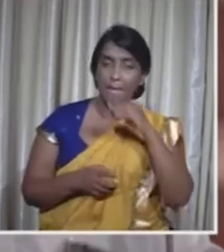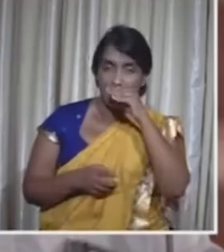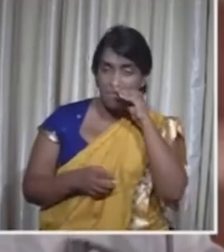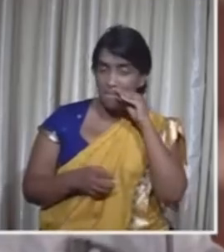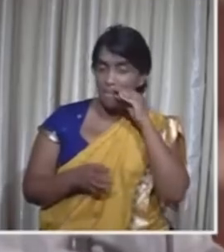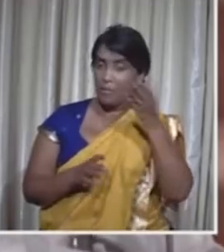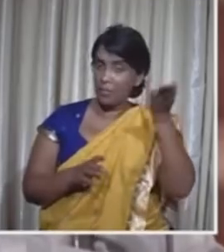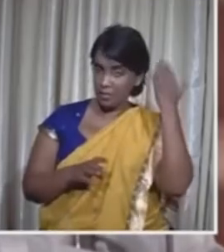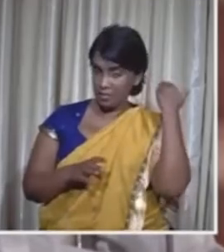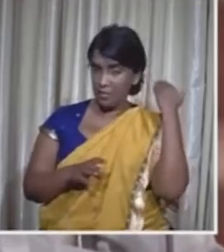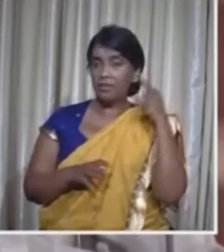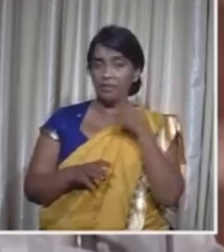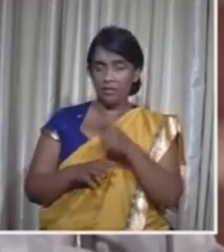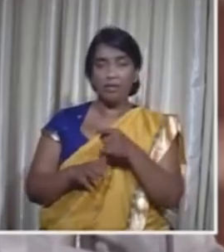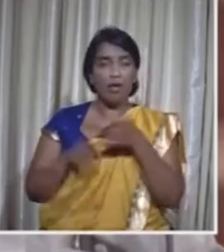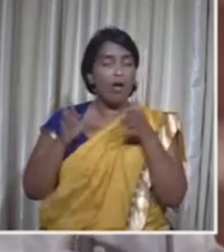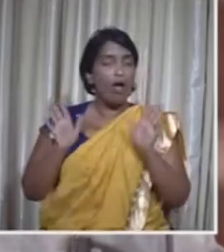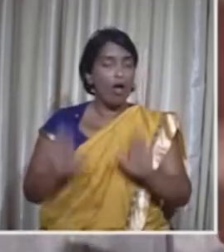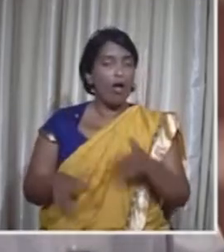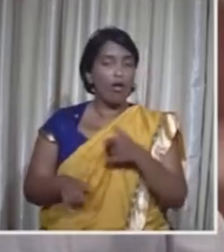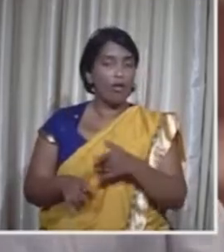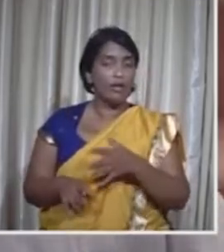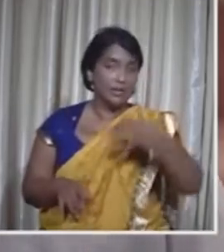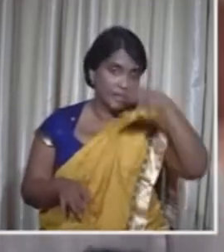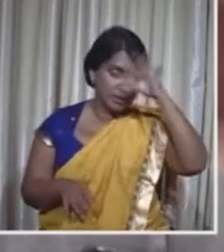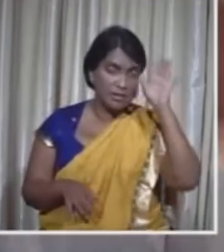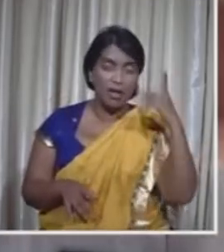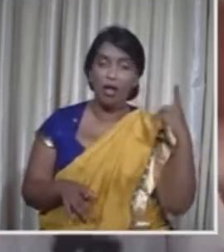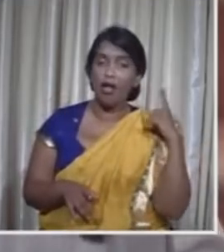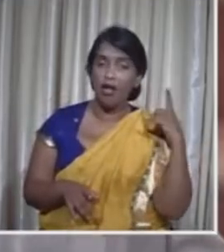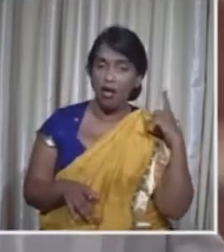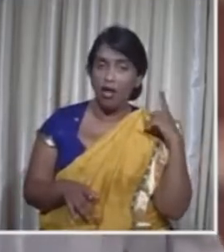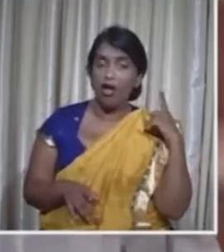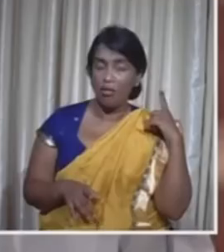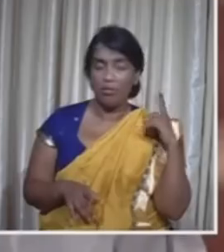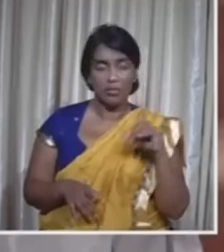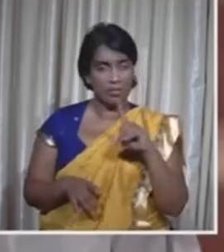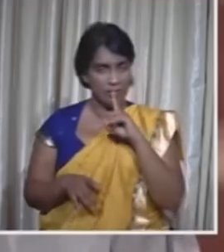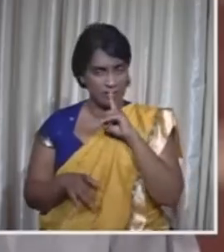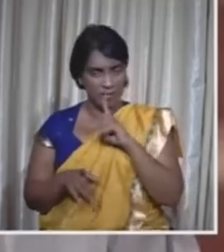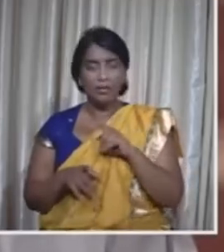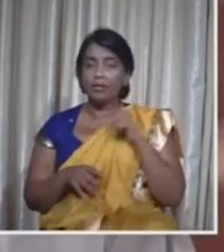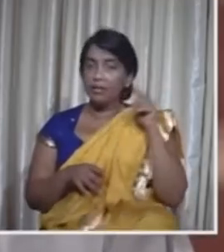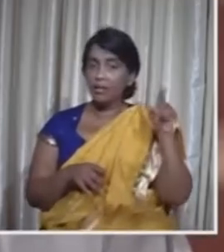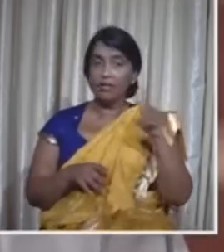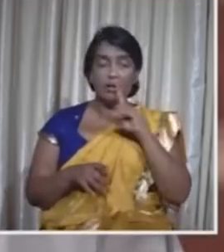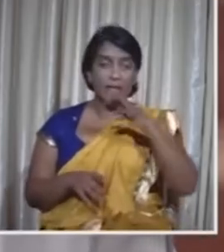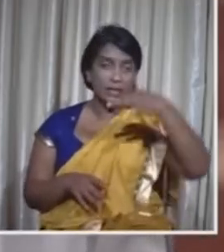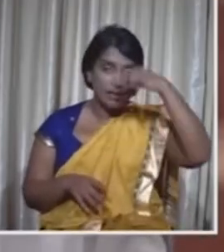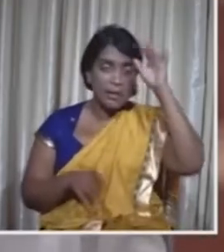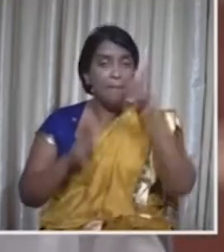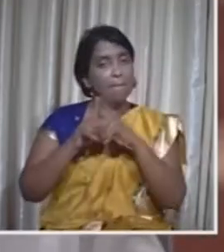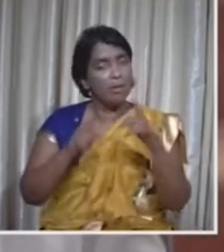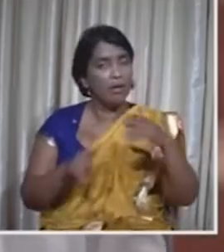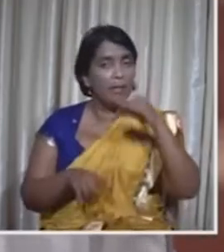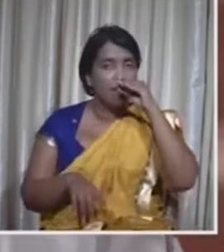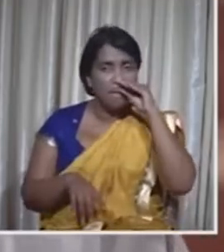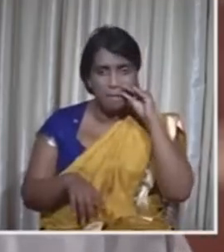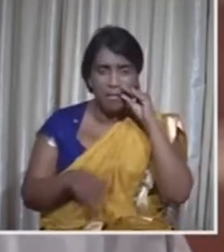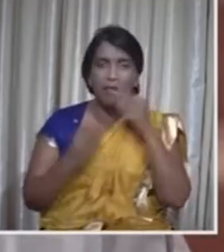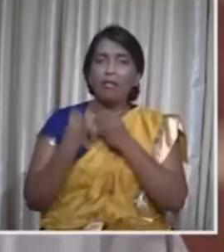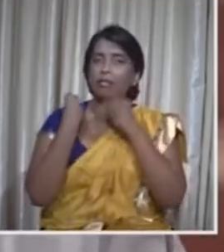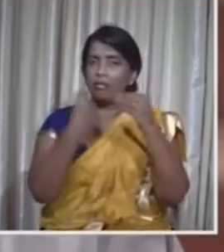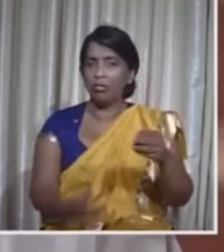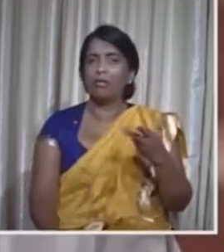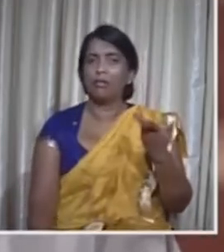மொழியிலே சொல்லுகிறார். சிங்கள பெண்கள் கேட்கிறார்கள், நீங்கள் பிரபாகரன் காலத்தில் கொடுத்திருக்கலாமே என்று. அவ்வளவு தூரம் இந்த நாட்டிலே அந்த மக்கள் கேட்கிற